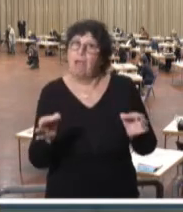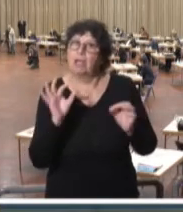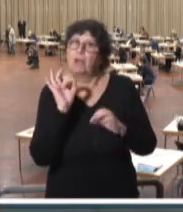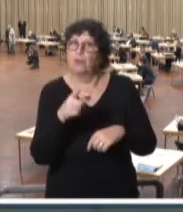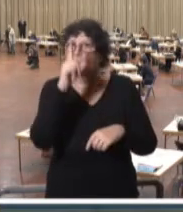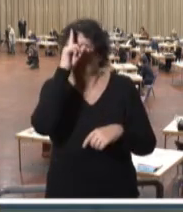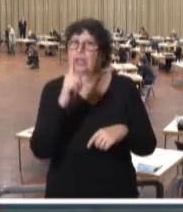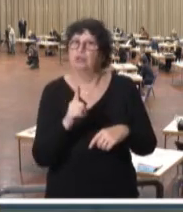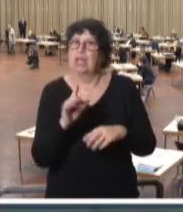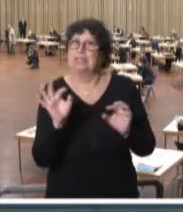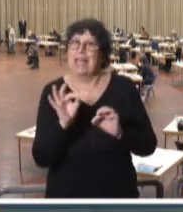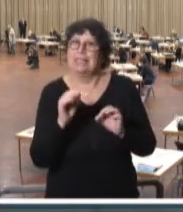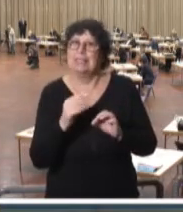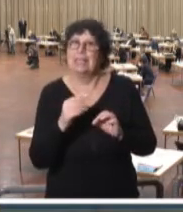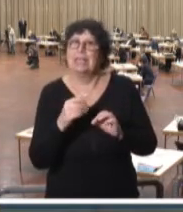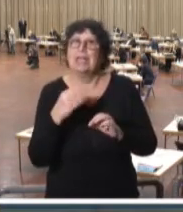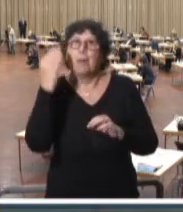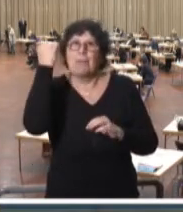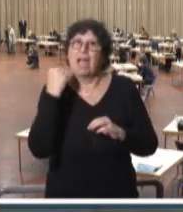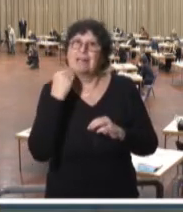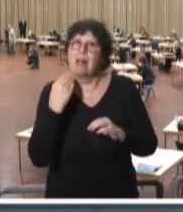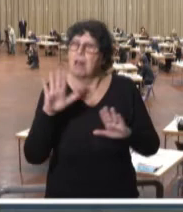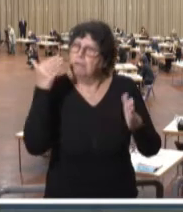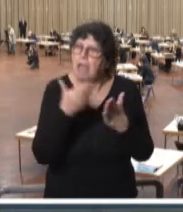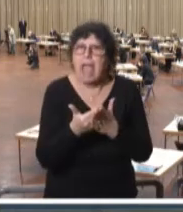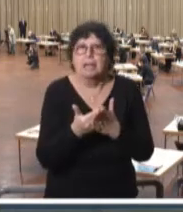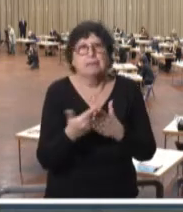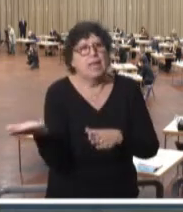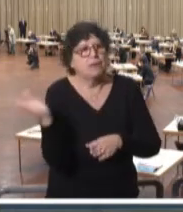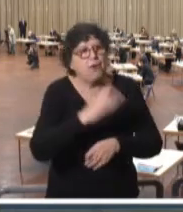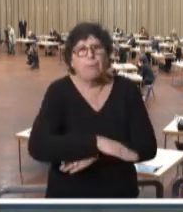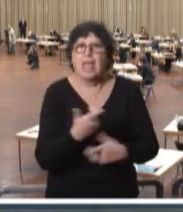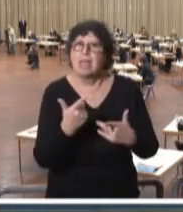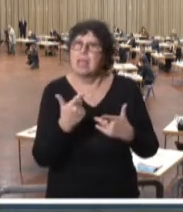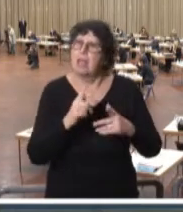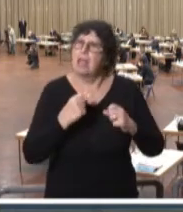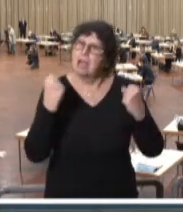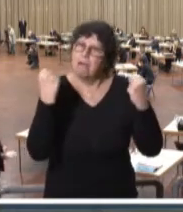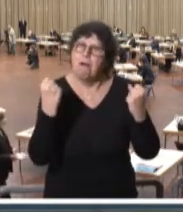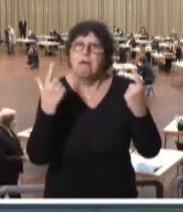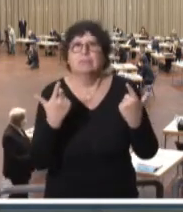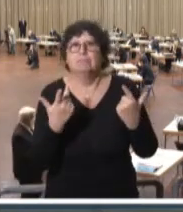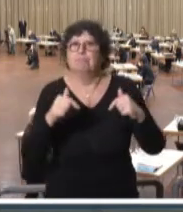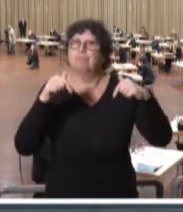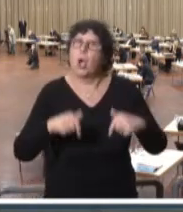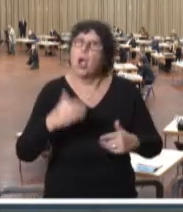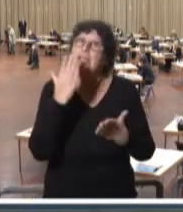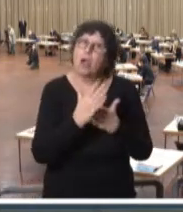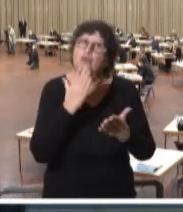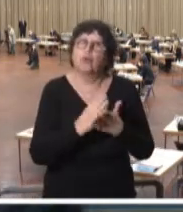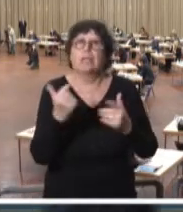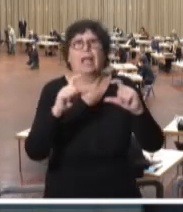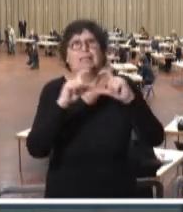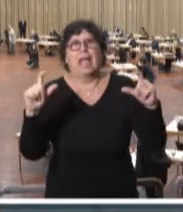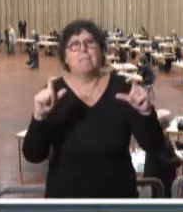Deutschland. Merkel ist endlich Geschichte. Für sie hat es ja, das war ja heute auch schon ein Thema,